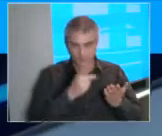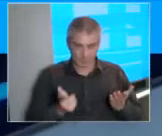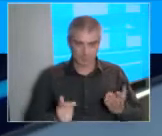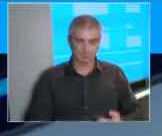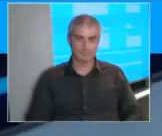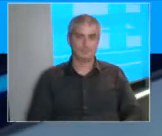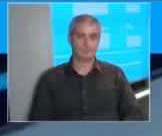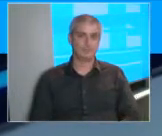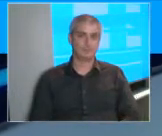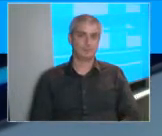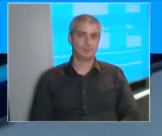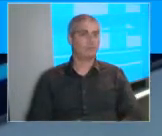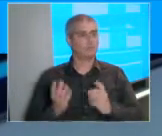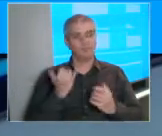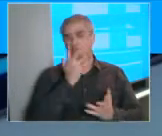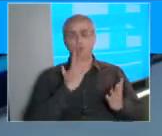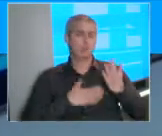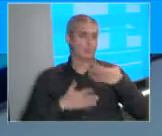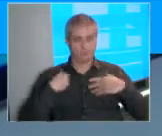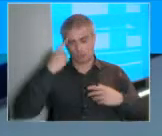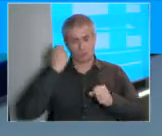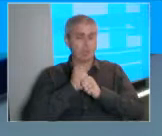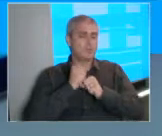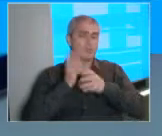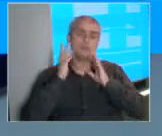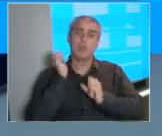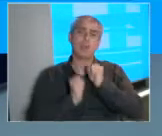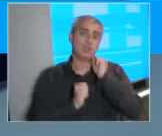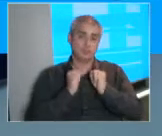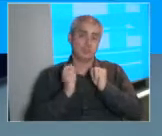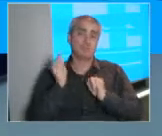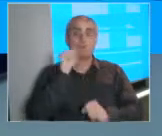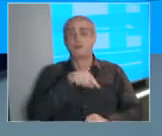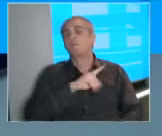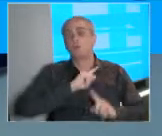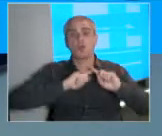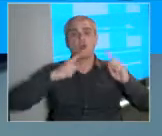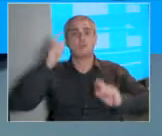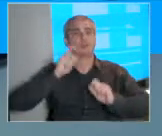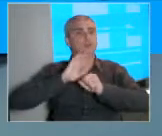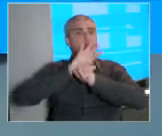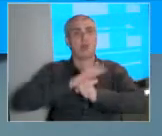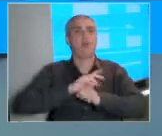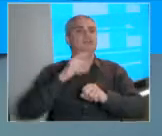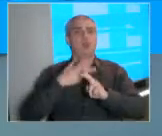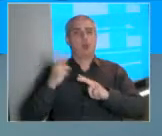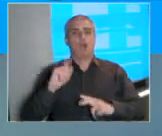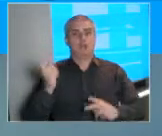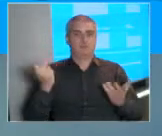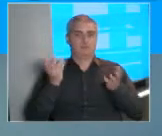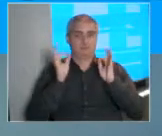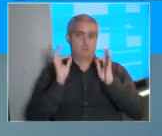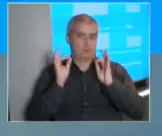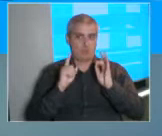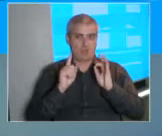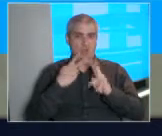העוזרים והעוזרות שלהם, שלרוב הם מאוד נחמדים, ואני יודעת שהם עושים עבודה מאוד קשה, ובאים אליהם כל מיני גורמי לחץ, לא רק, במיוחד,